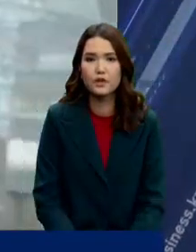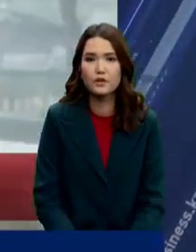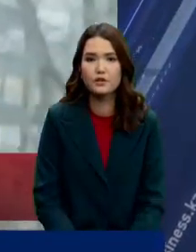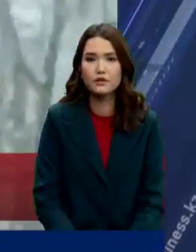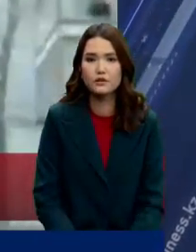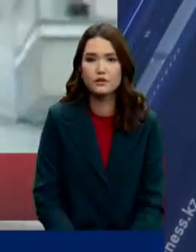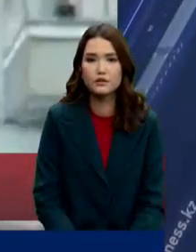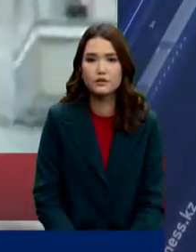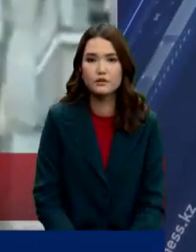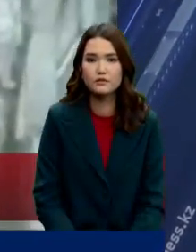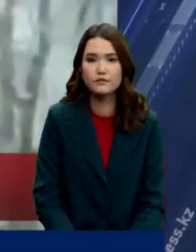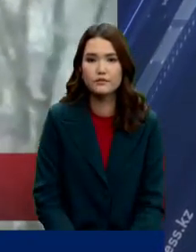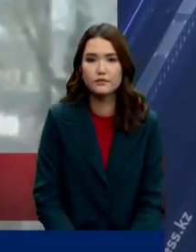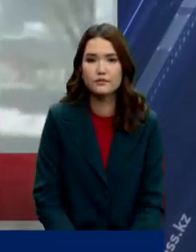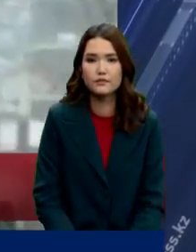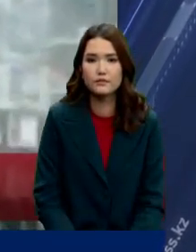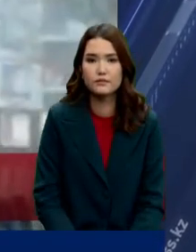9 сутки мы без тепла.